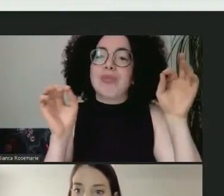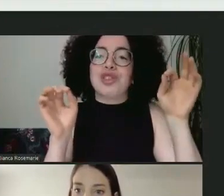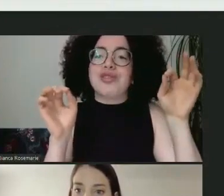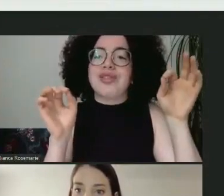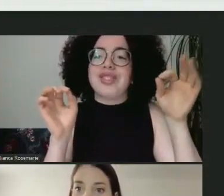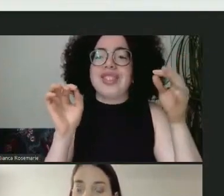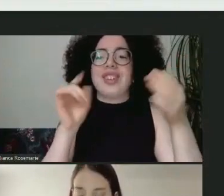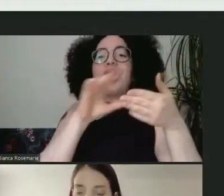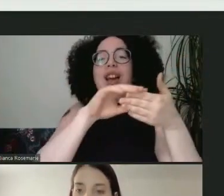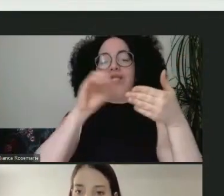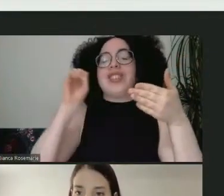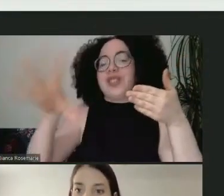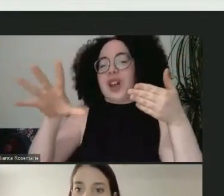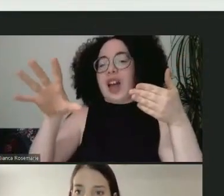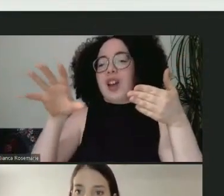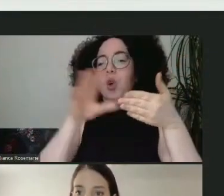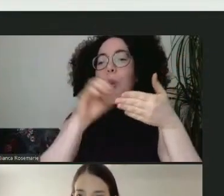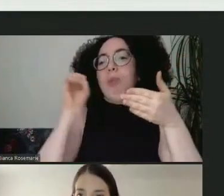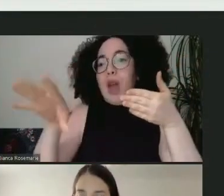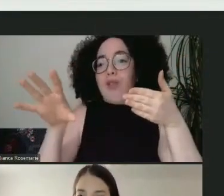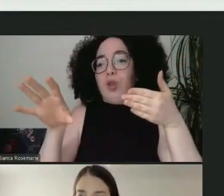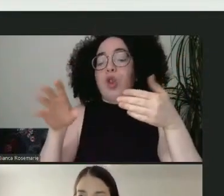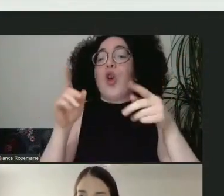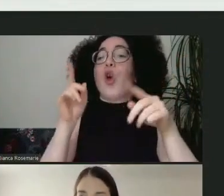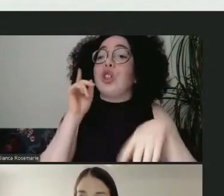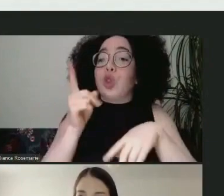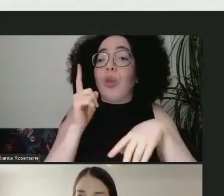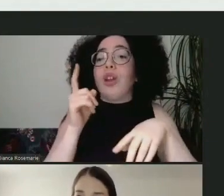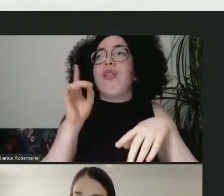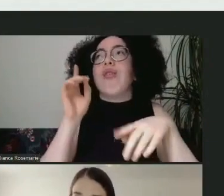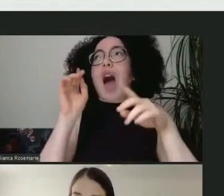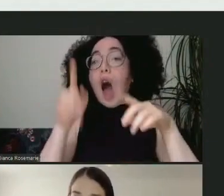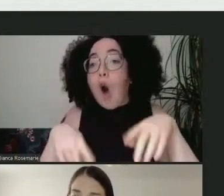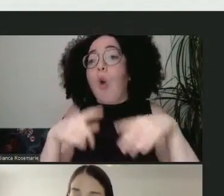Caption. Diese Caption, dass man die als Caption verwenden kann,